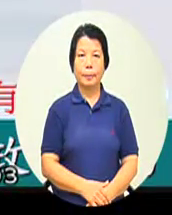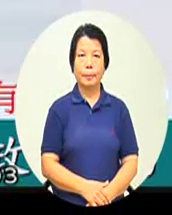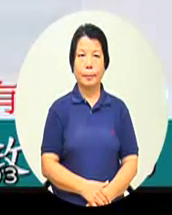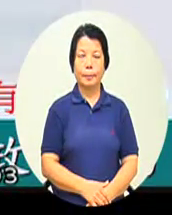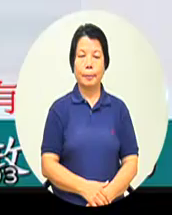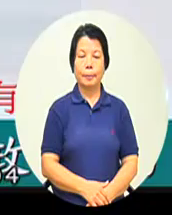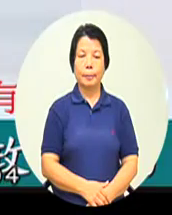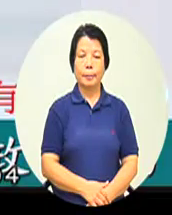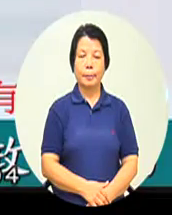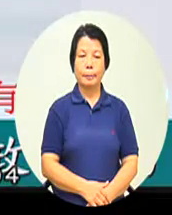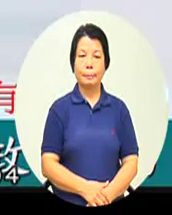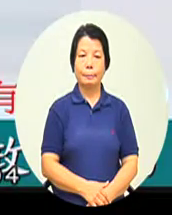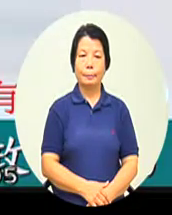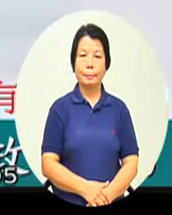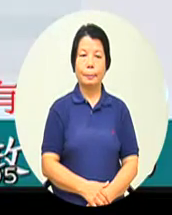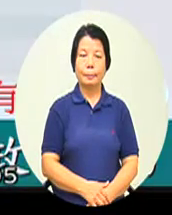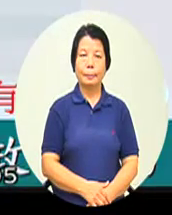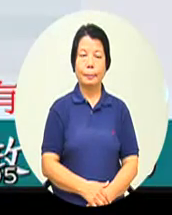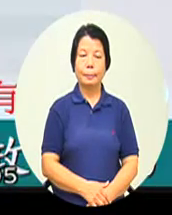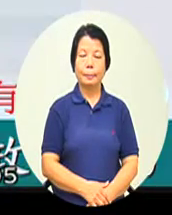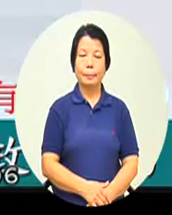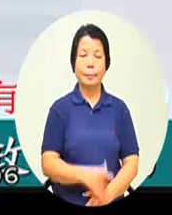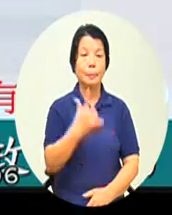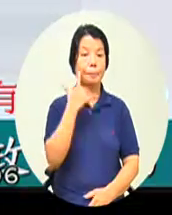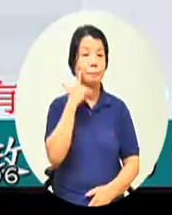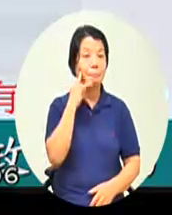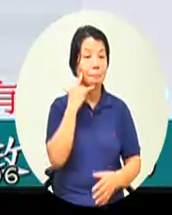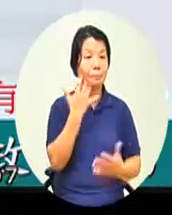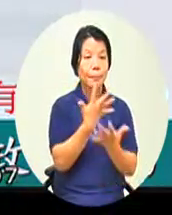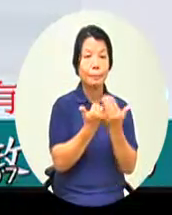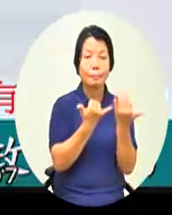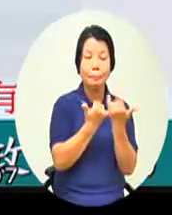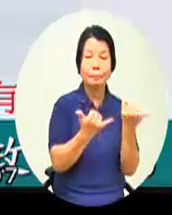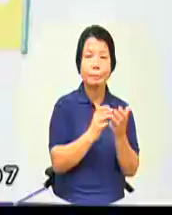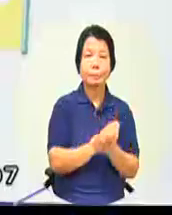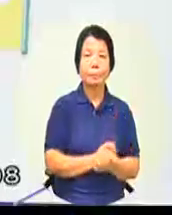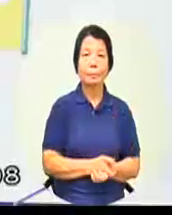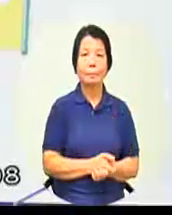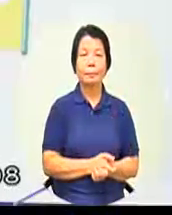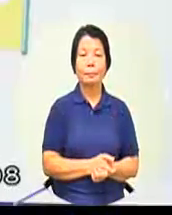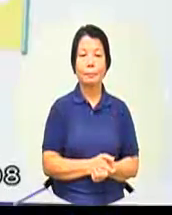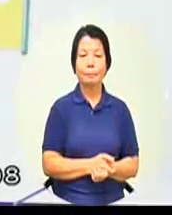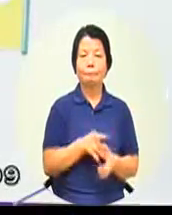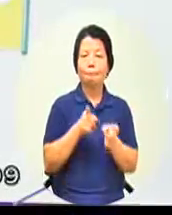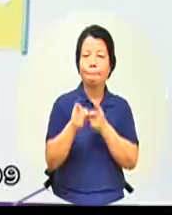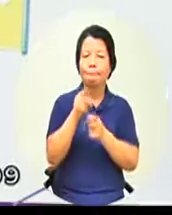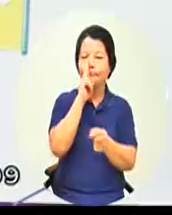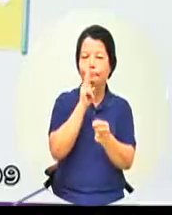啊！你们要甲家长、甲遐学生啊 ，Q